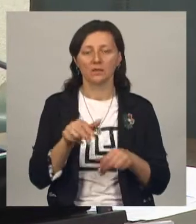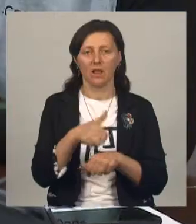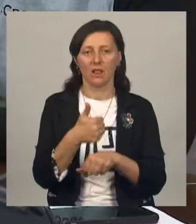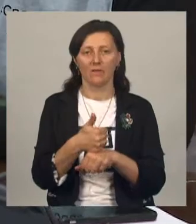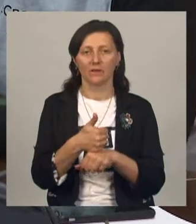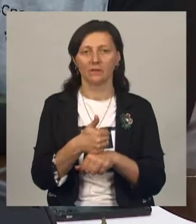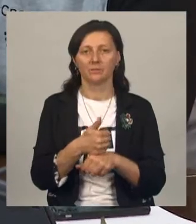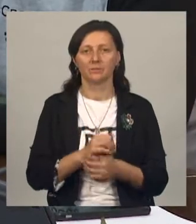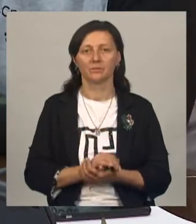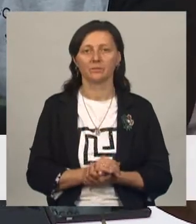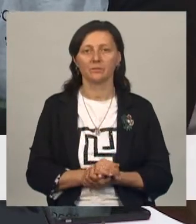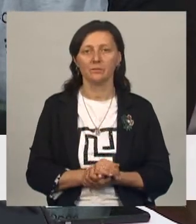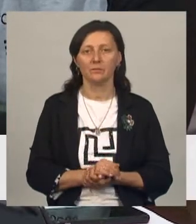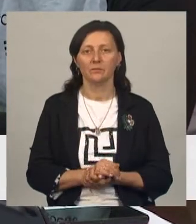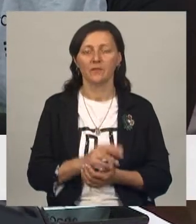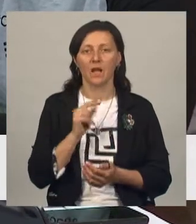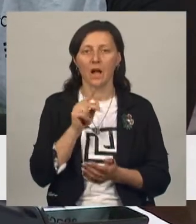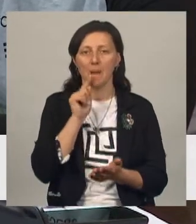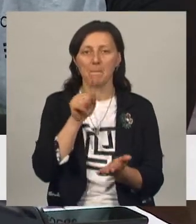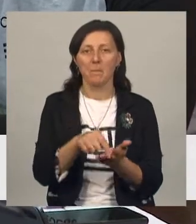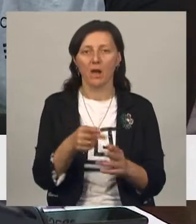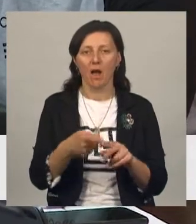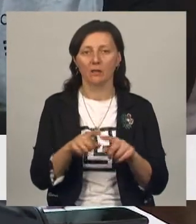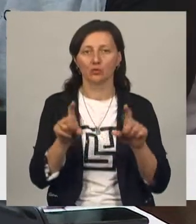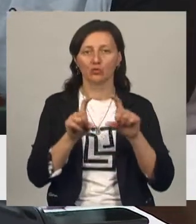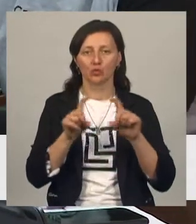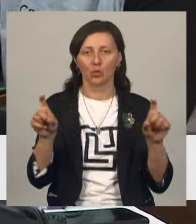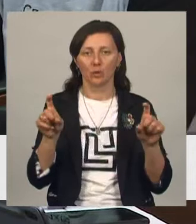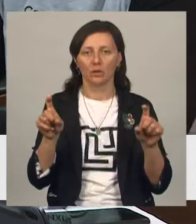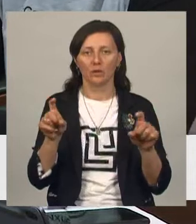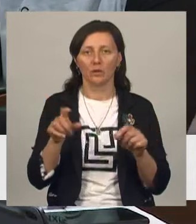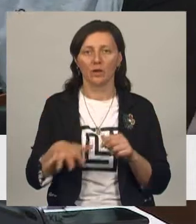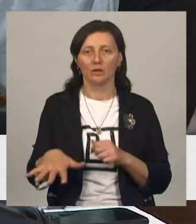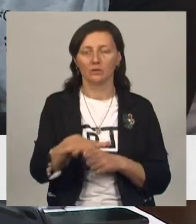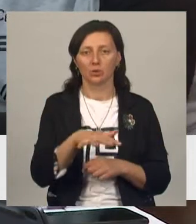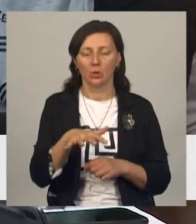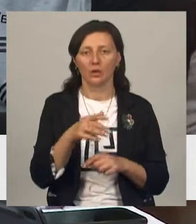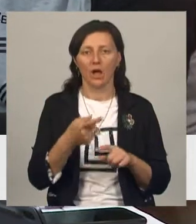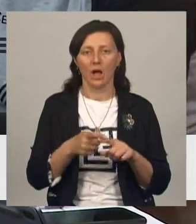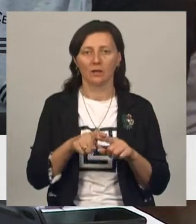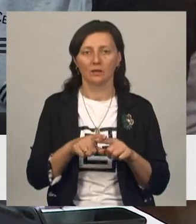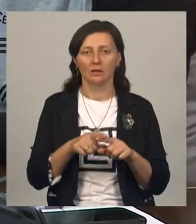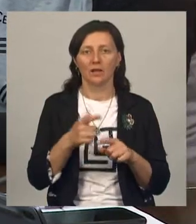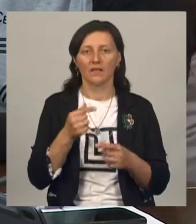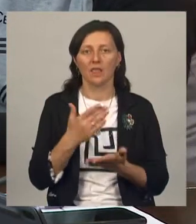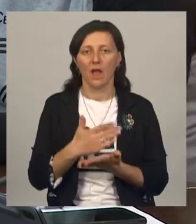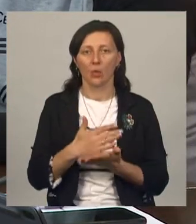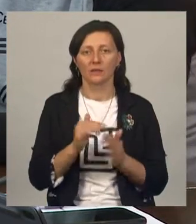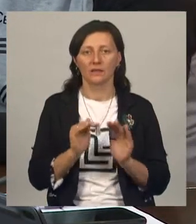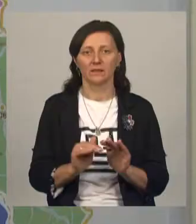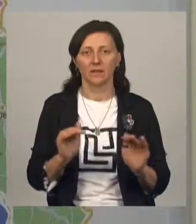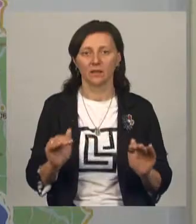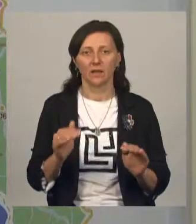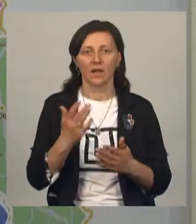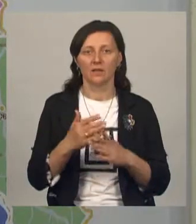того как оказаться вот уютной зоне который будет основного здания где находятся дети ограждена